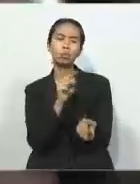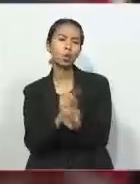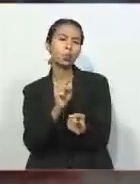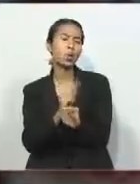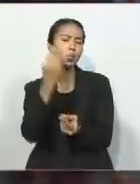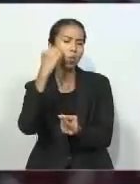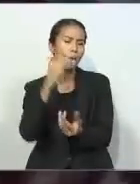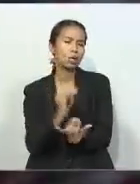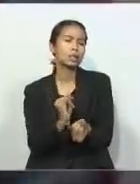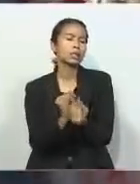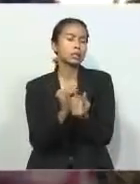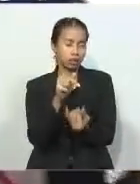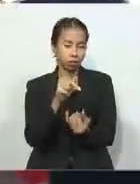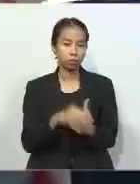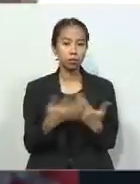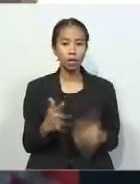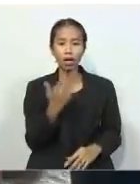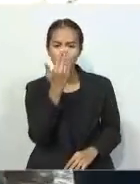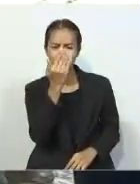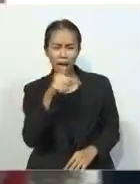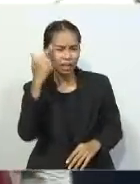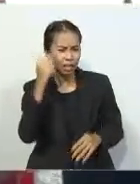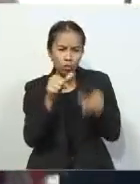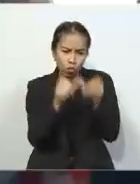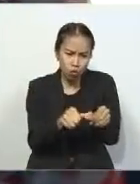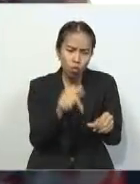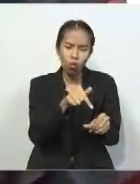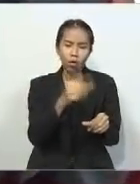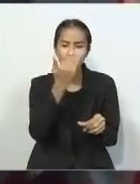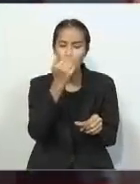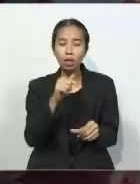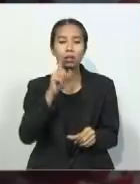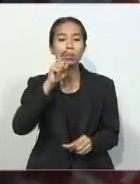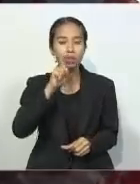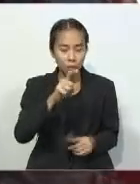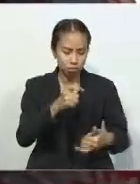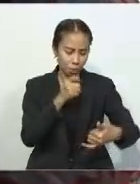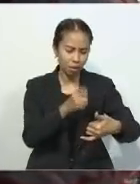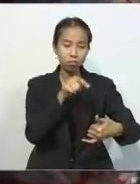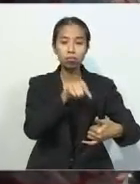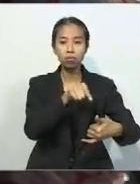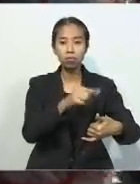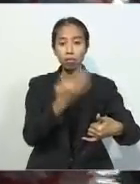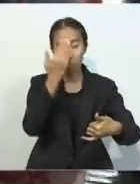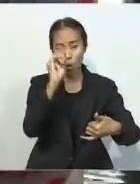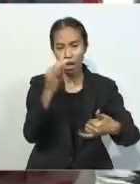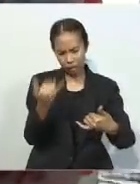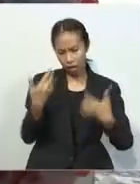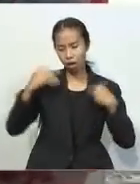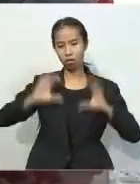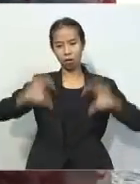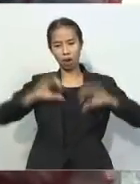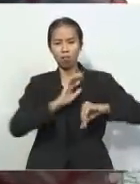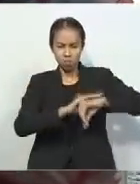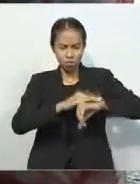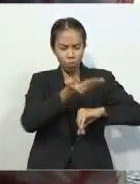นี้เดี๋ยวเราจะไปคุยกับชาวบ้านนะครับอะไรที่ทำให้เขาตัดใจอยู่ในพื้นที่แห่งนี้ทั้งที่ทางการเองก็